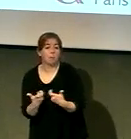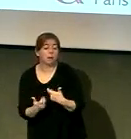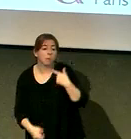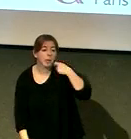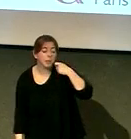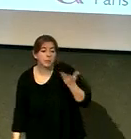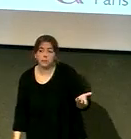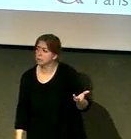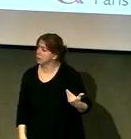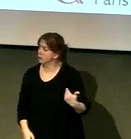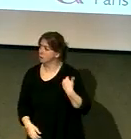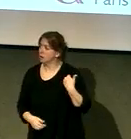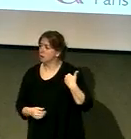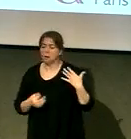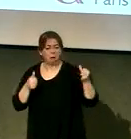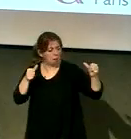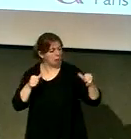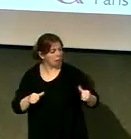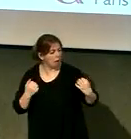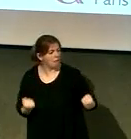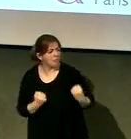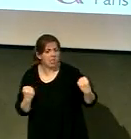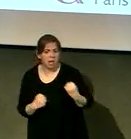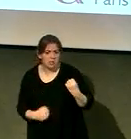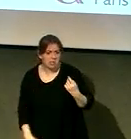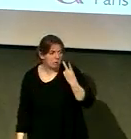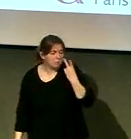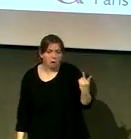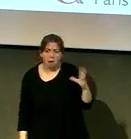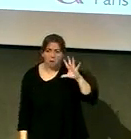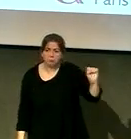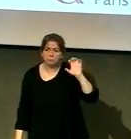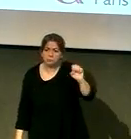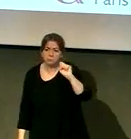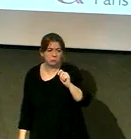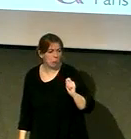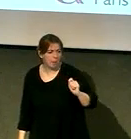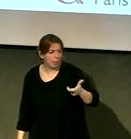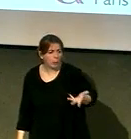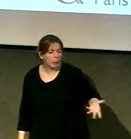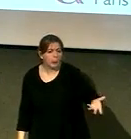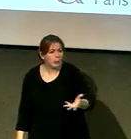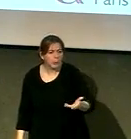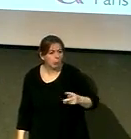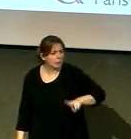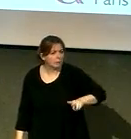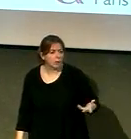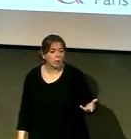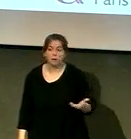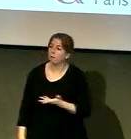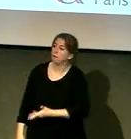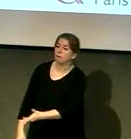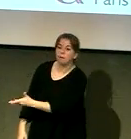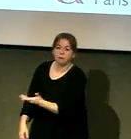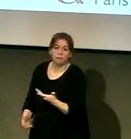avez vu la moindre campagne d'affichage, on a du mal. Or, c'est leur vraie vie. Enfin, je veux dire que comme ados, ils ont pris